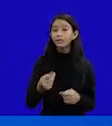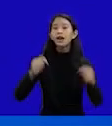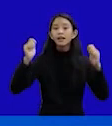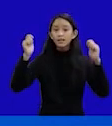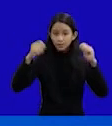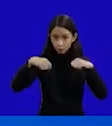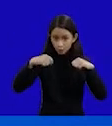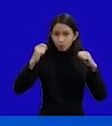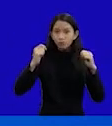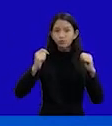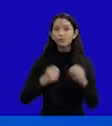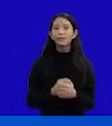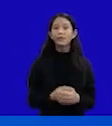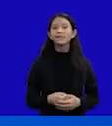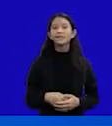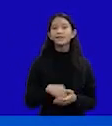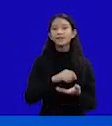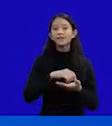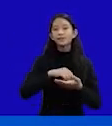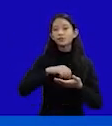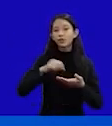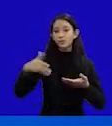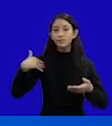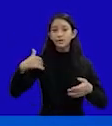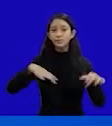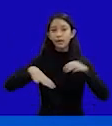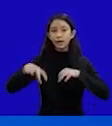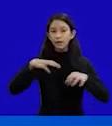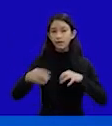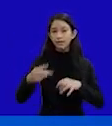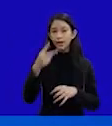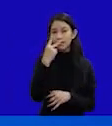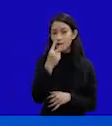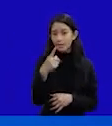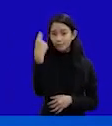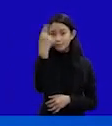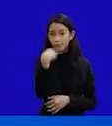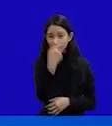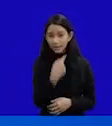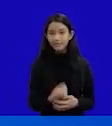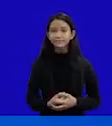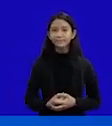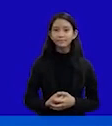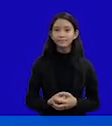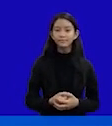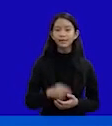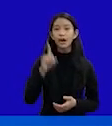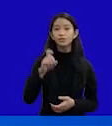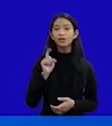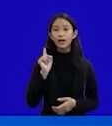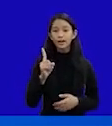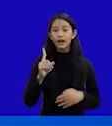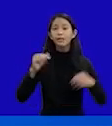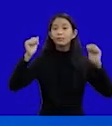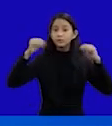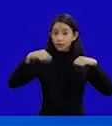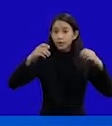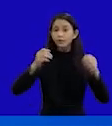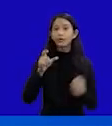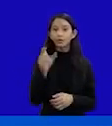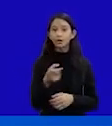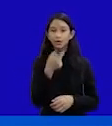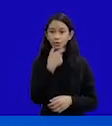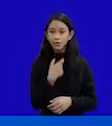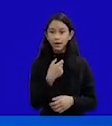setuju berarti sekolah itu mulai boleh melaksanakan tetap muka ya jadi harus ada persetujuan orangtua melalui